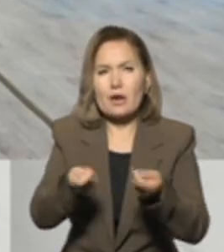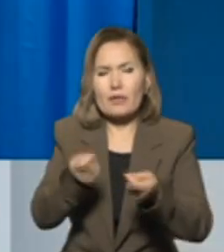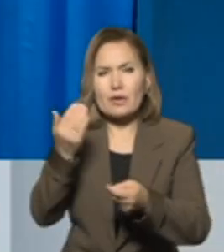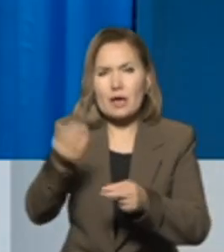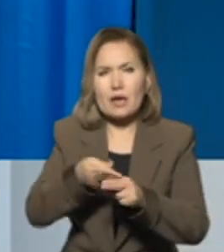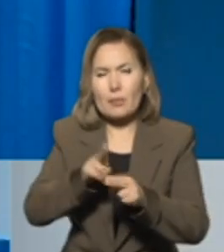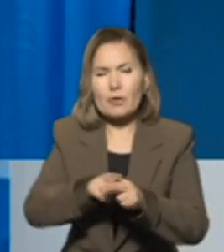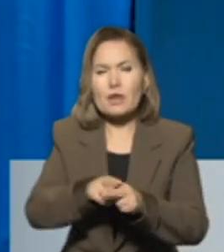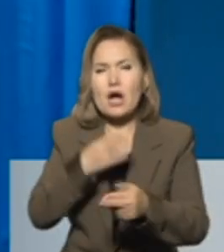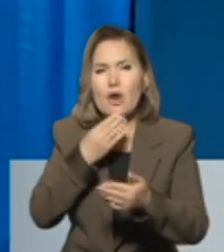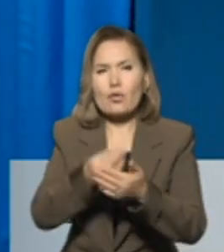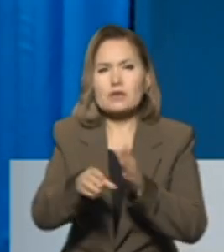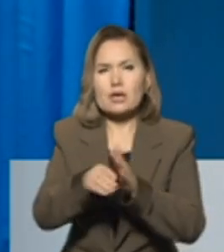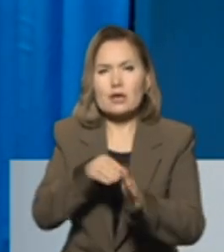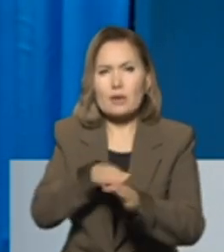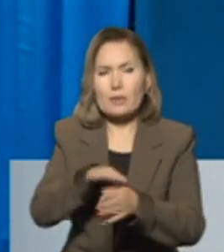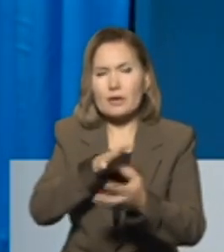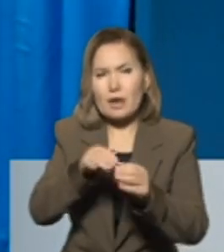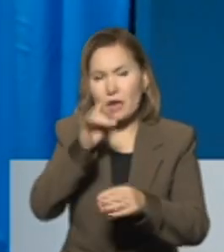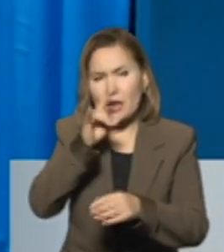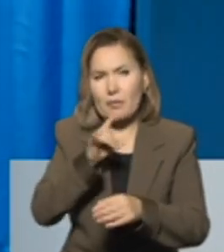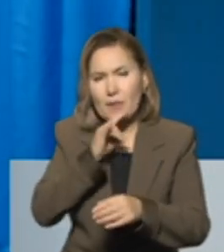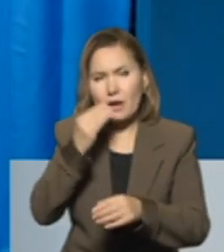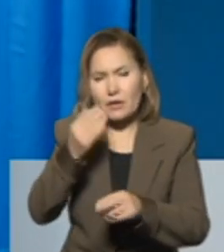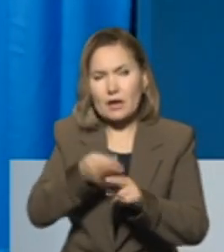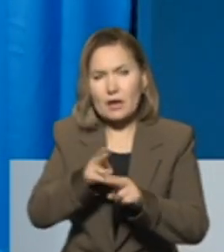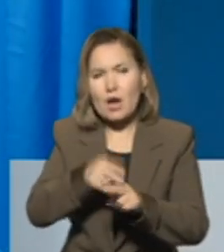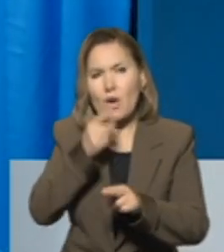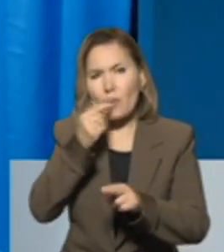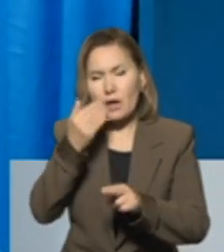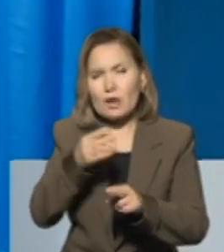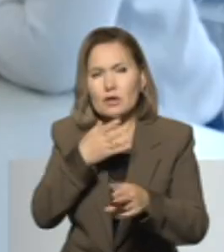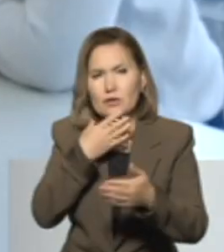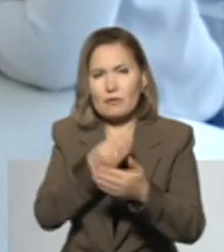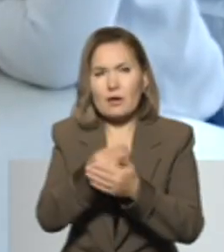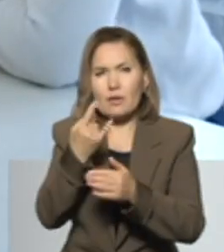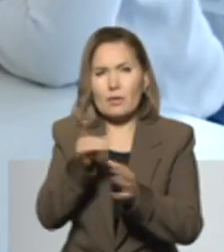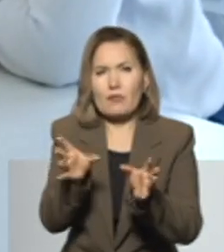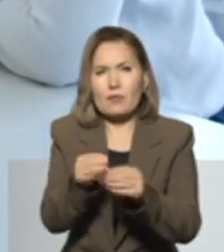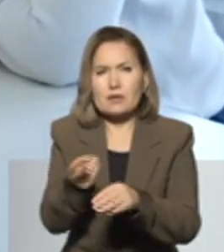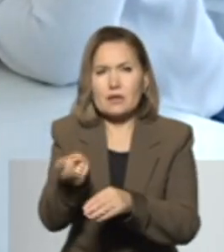Қазанбаев та өз таңдауын жасады. Ел ағасы маңызды шараға немересін ерте келіпті.